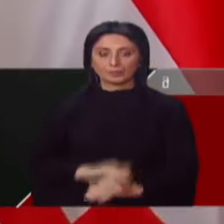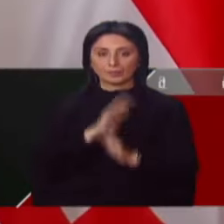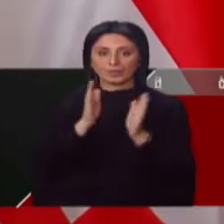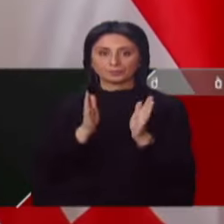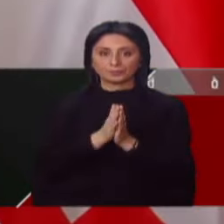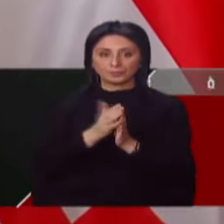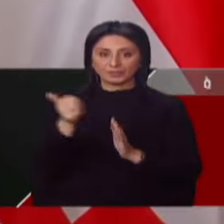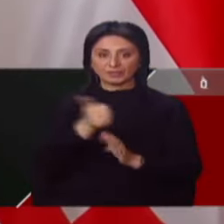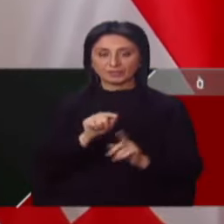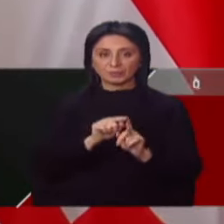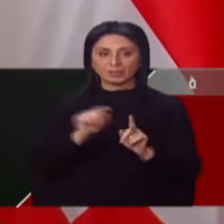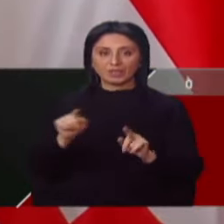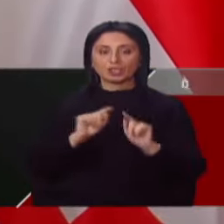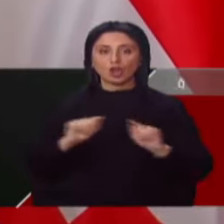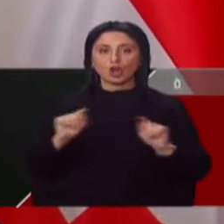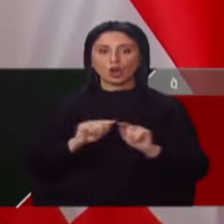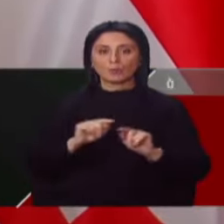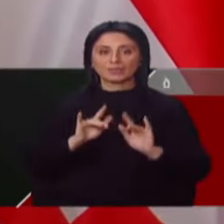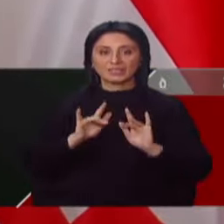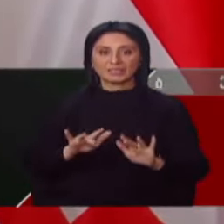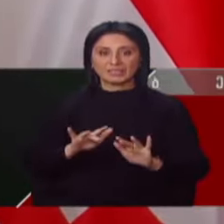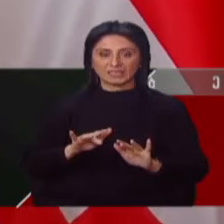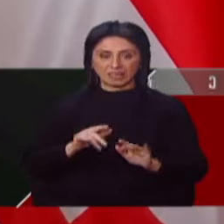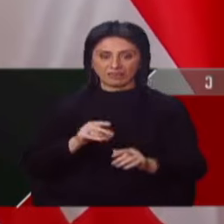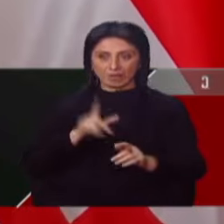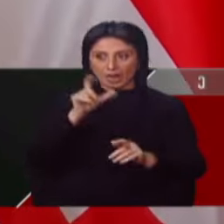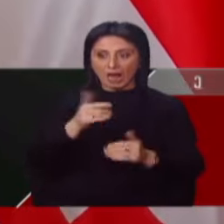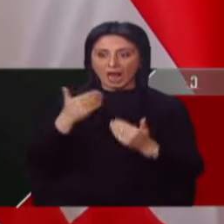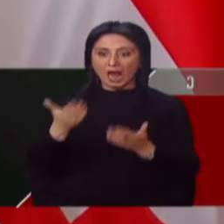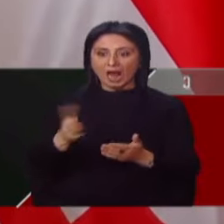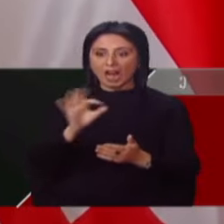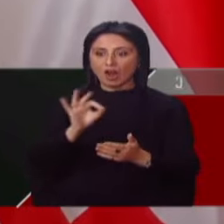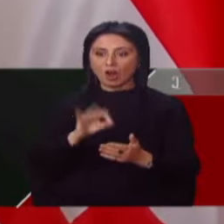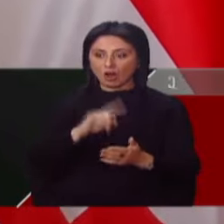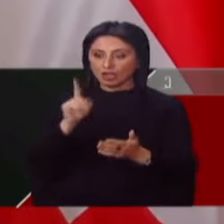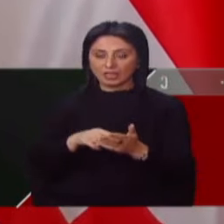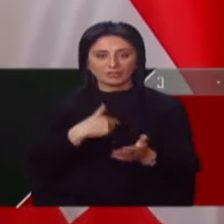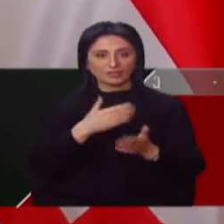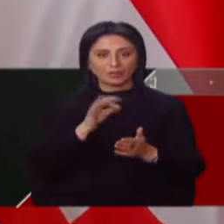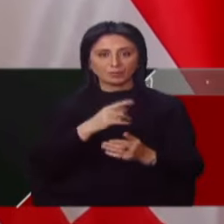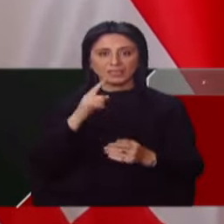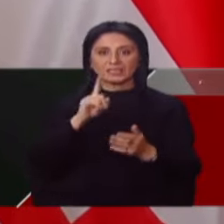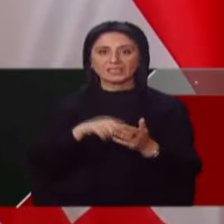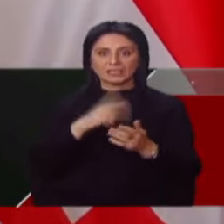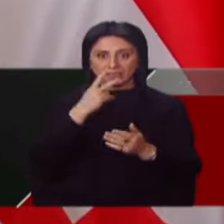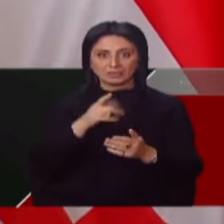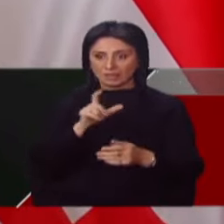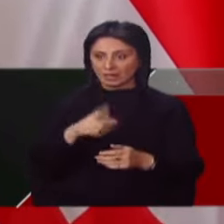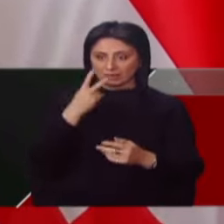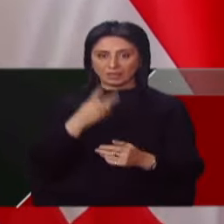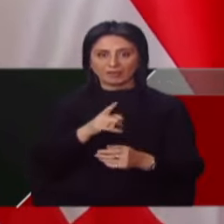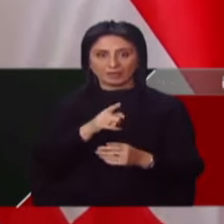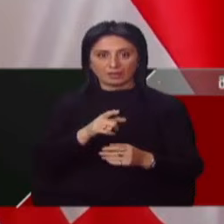კვირის მანძილზე ოპოზიციის საქმიანი და ხალხზე ორიენტირებული კითხვების შედეგად ფიქრობ საზოგადოებამ დაინახა თუ